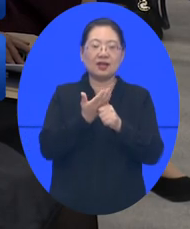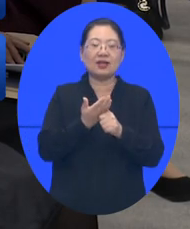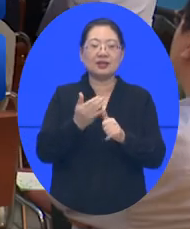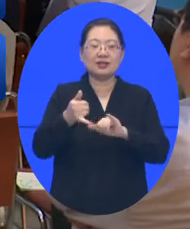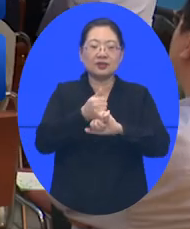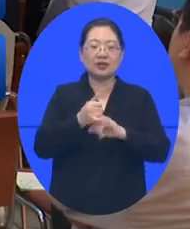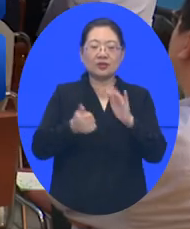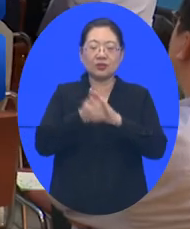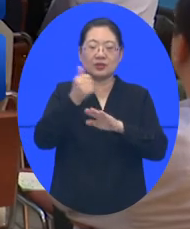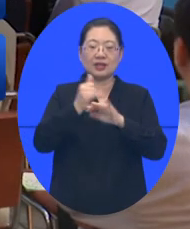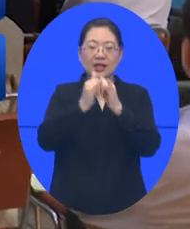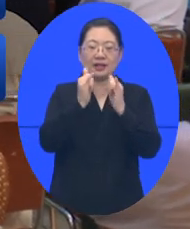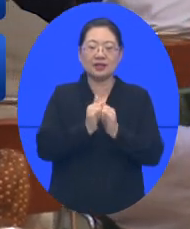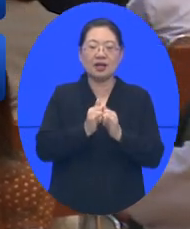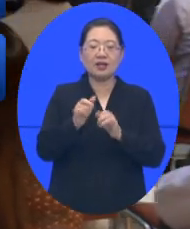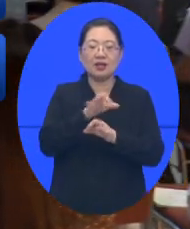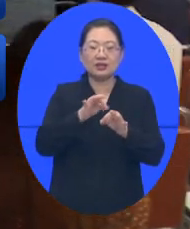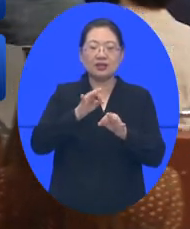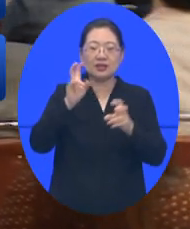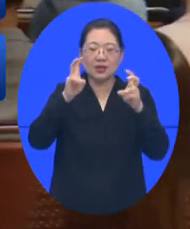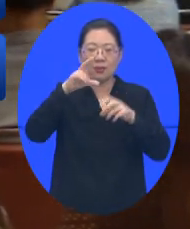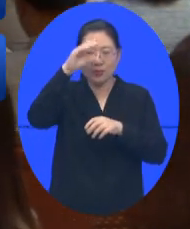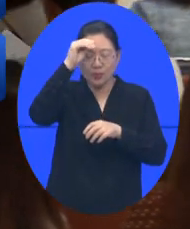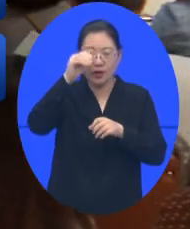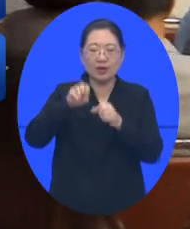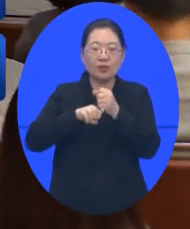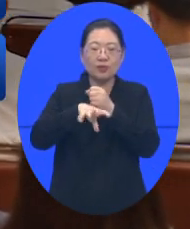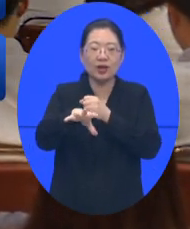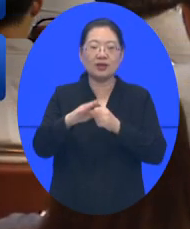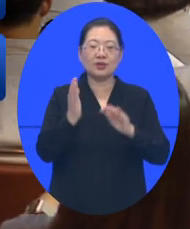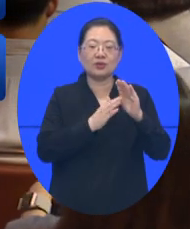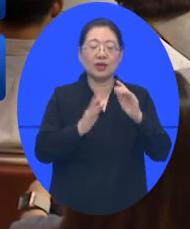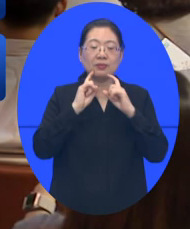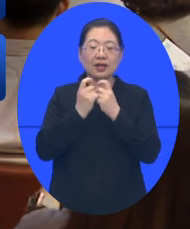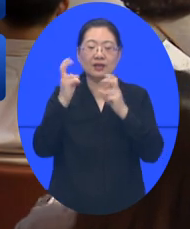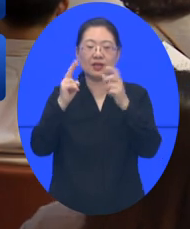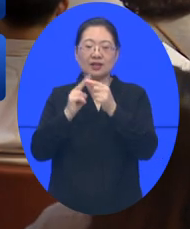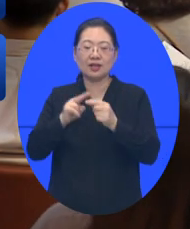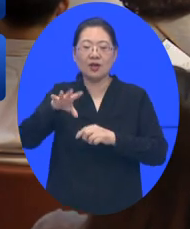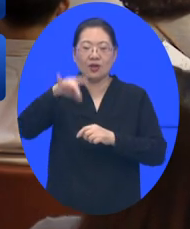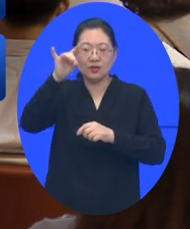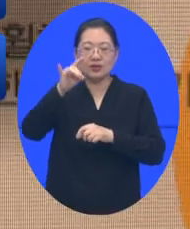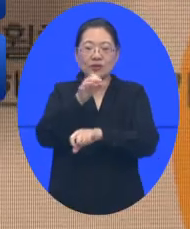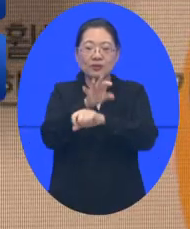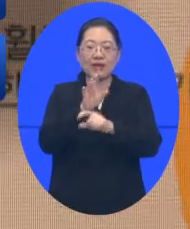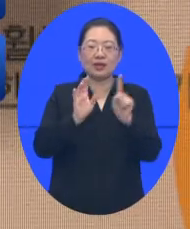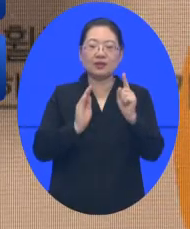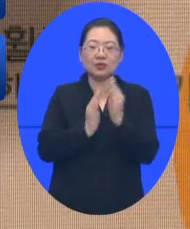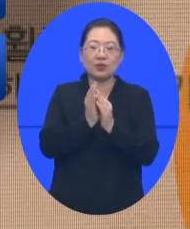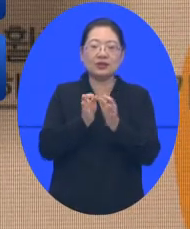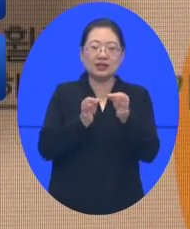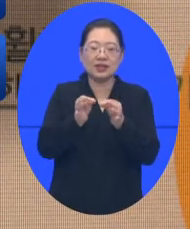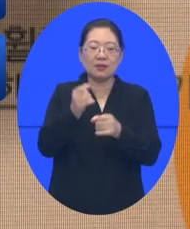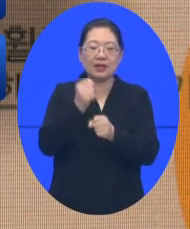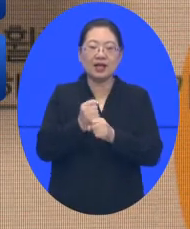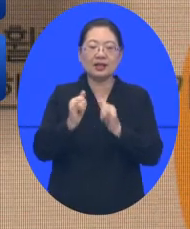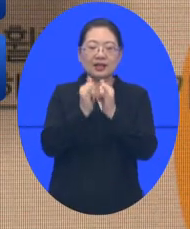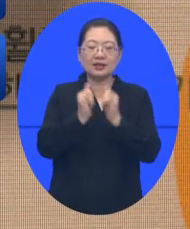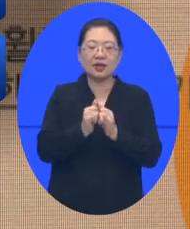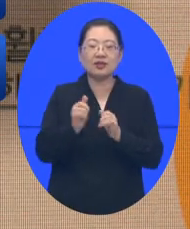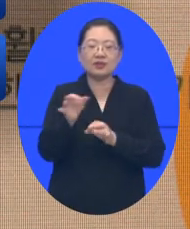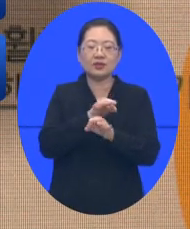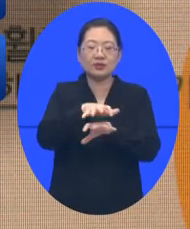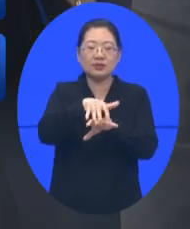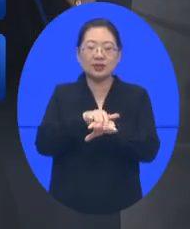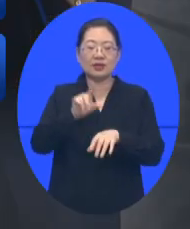계획입니다. 또 성공한 사회적 기업 모델의 프랜차이즈와 공공 민간 기업과 함께 우선 구매 1조 원 시장 조성,